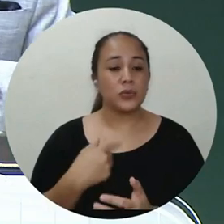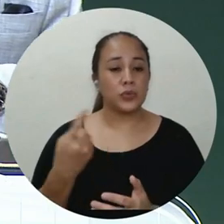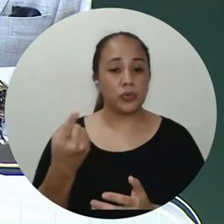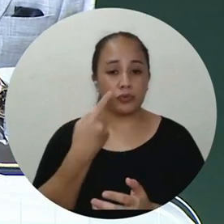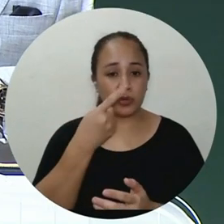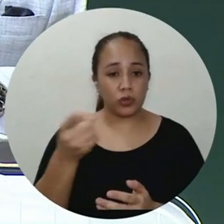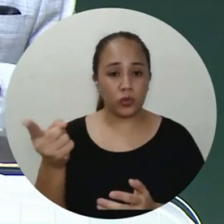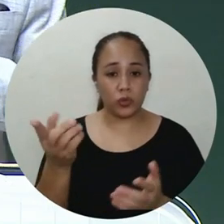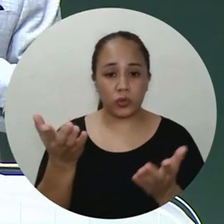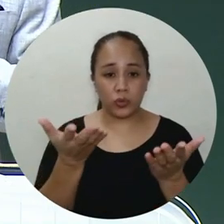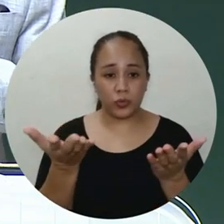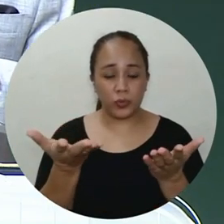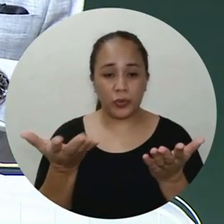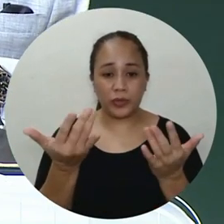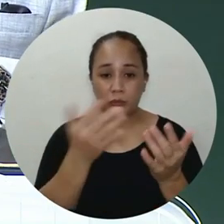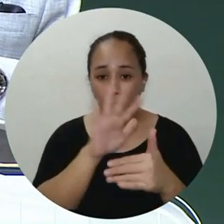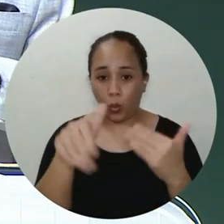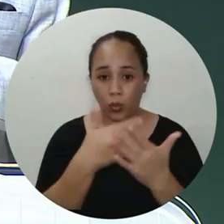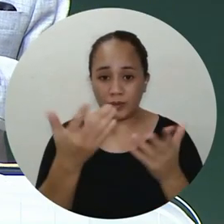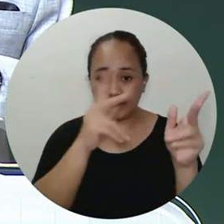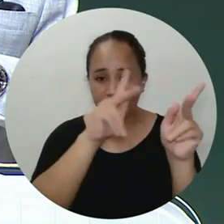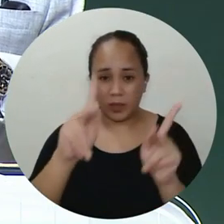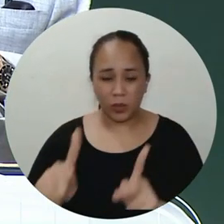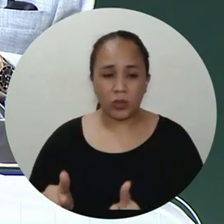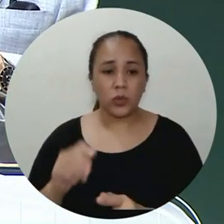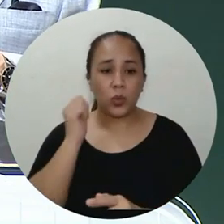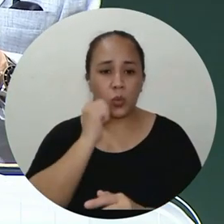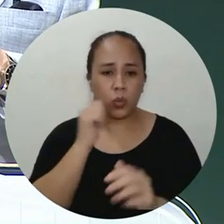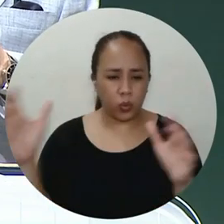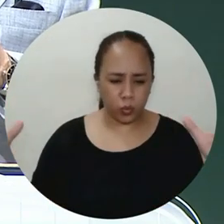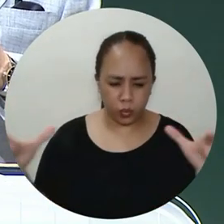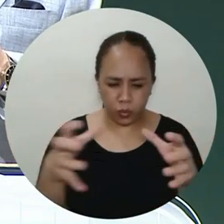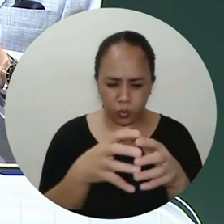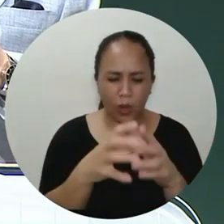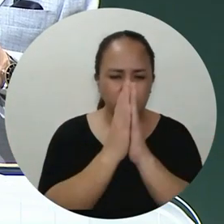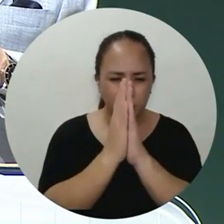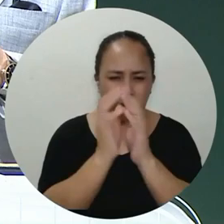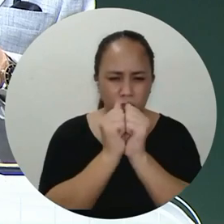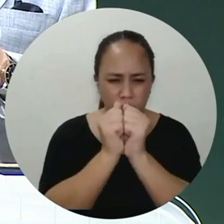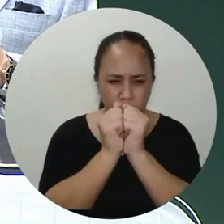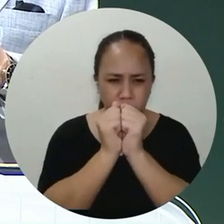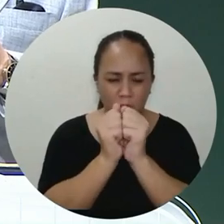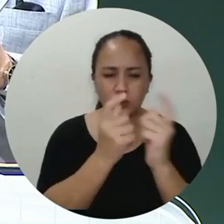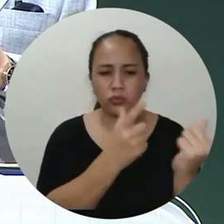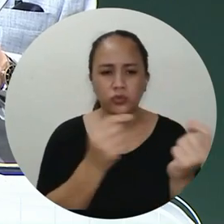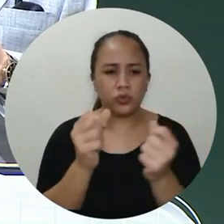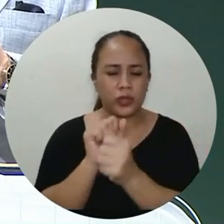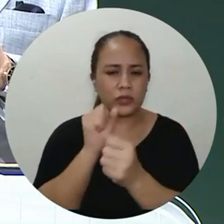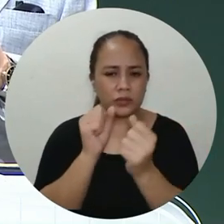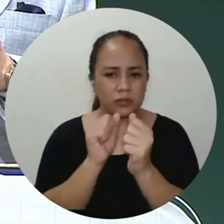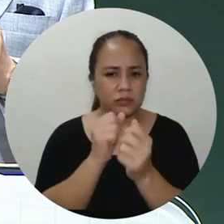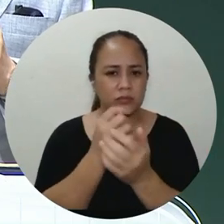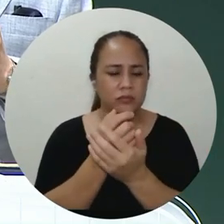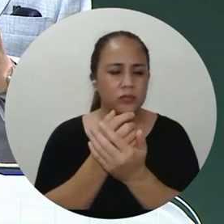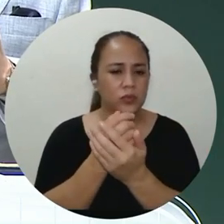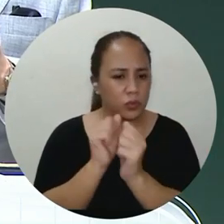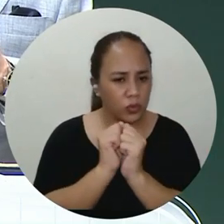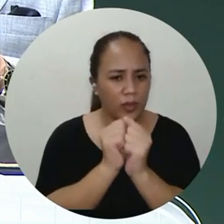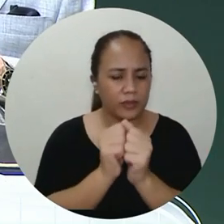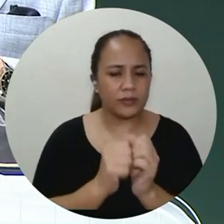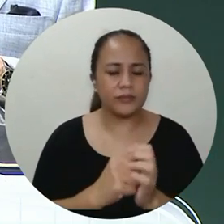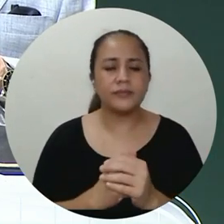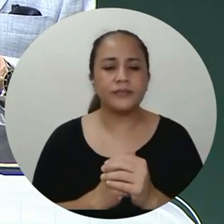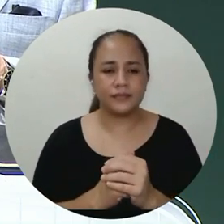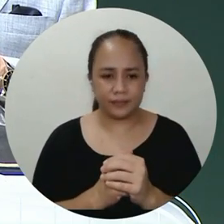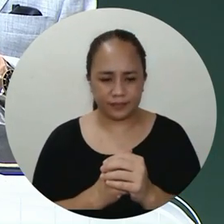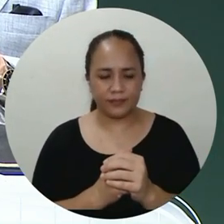in, for all of you who are in Palawan, always come together, pray together, have form together, do things together. 기도할 때는요 꼭 소리를 내서 내 귀에 들려야